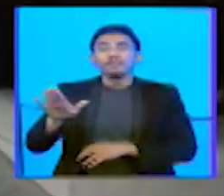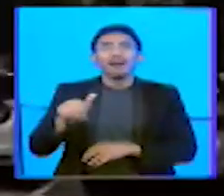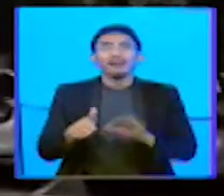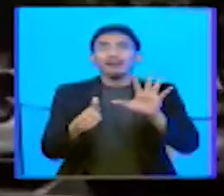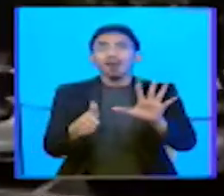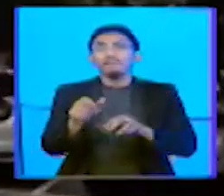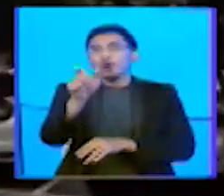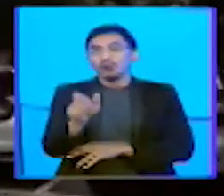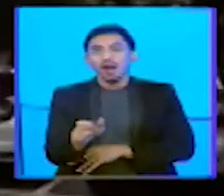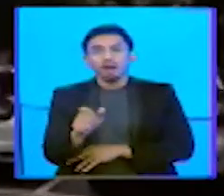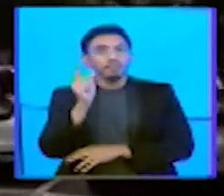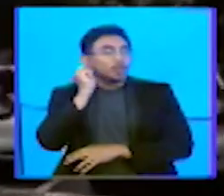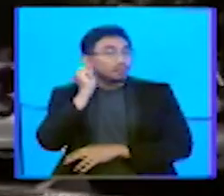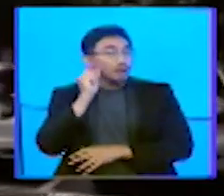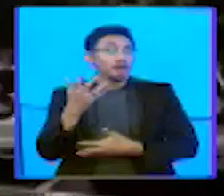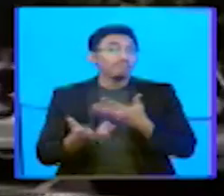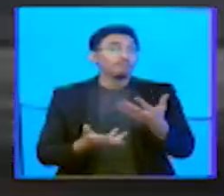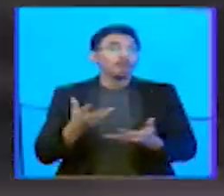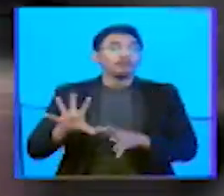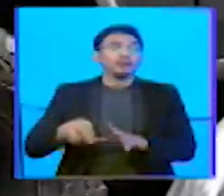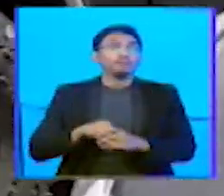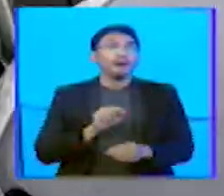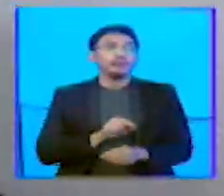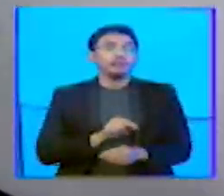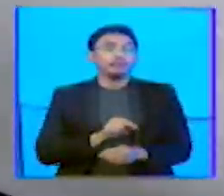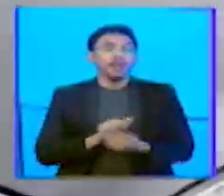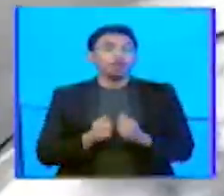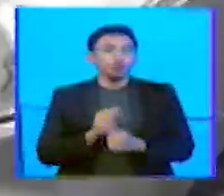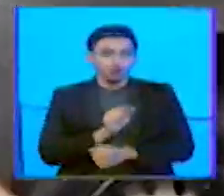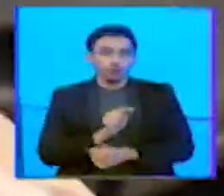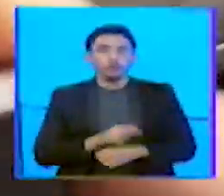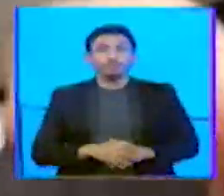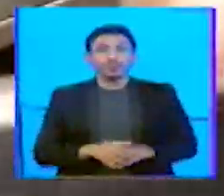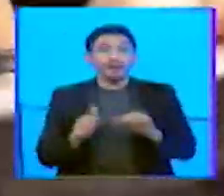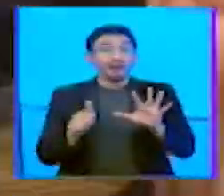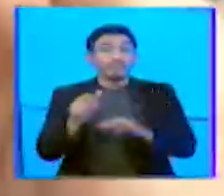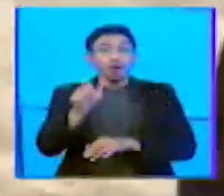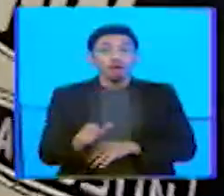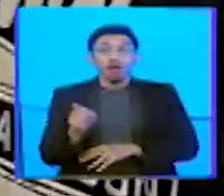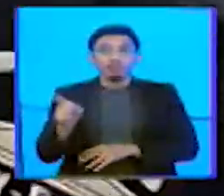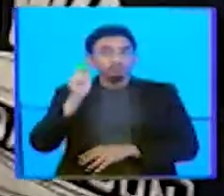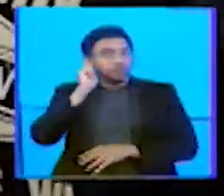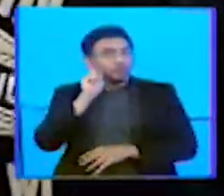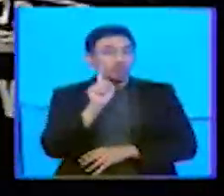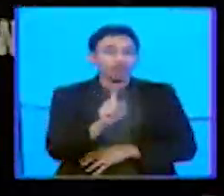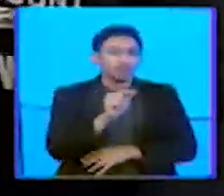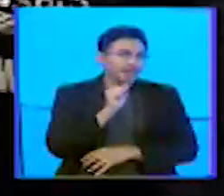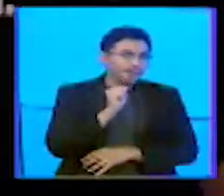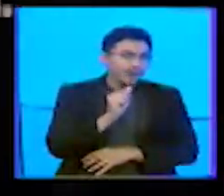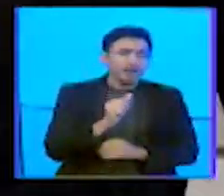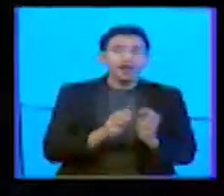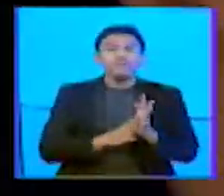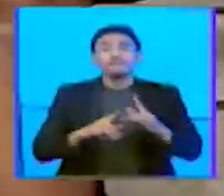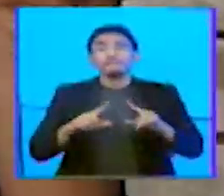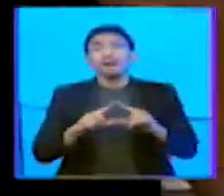yang diduga terlibat jaringan prostitusi online ini sauna wanita dengan latar belakang beragam ini masuk dalam daftar Mami Alona